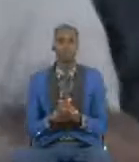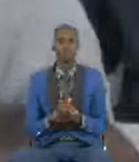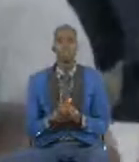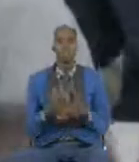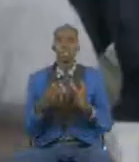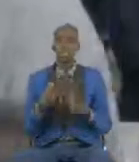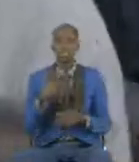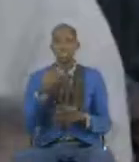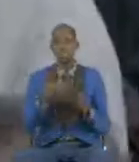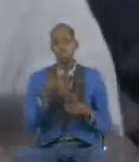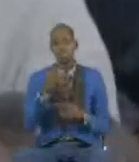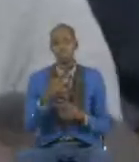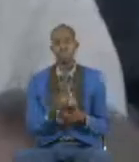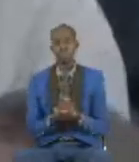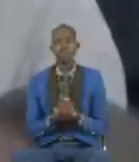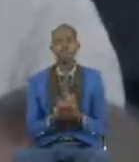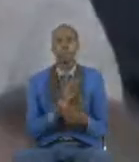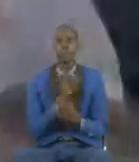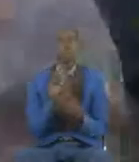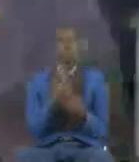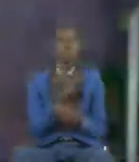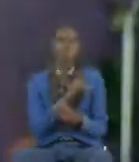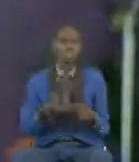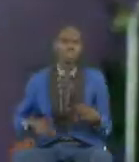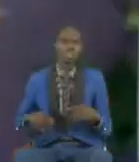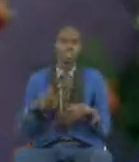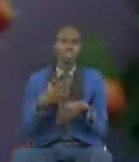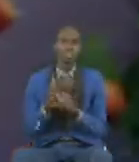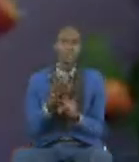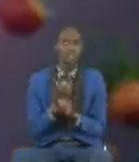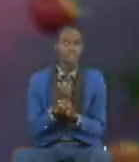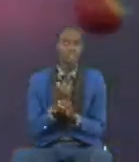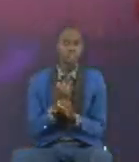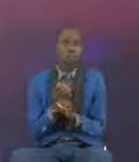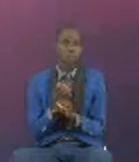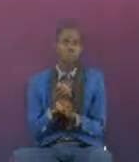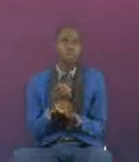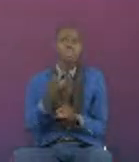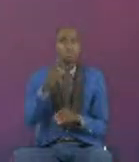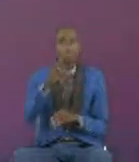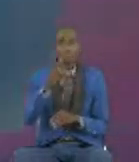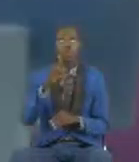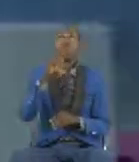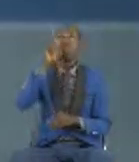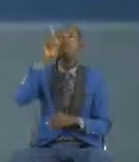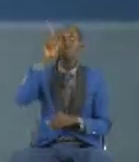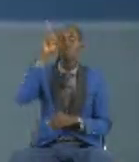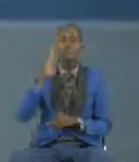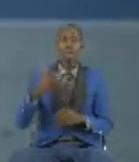Laisse-moi te dire. Quand le Seigneur t'a créé, il avait un plan, il avait un